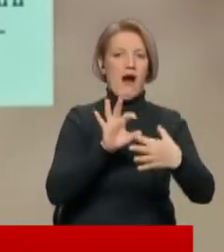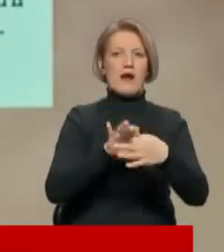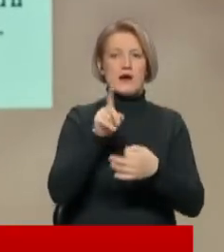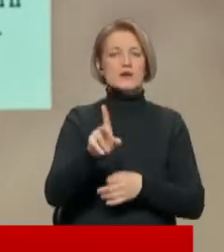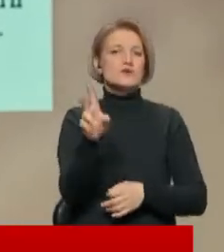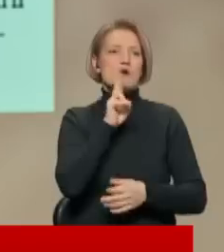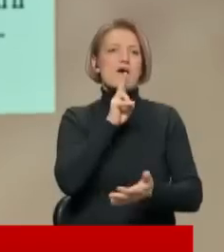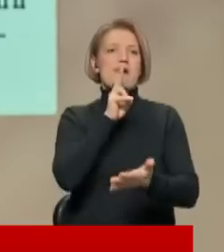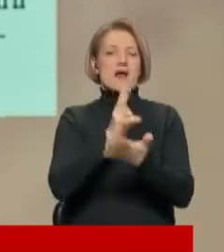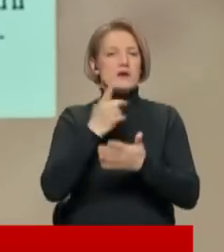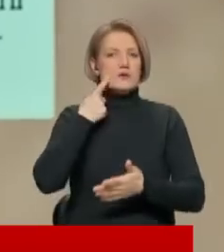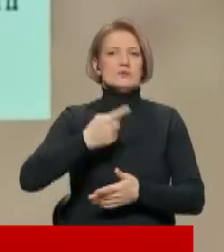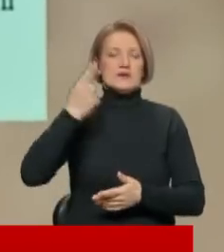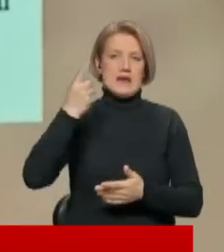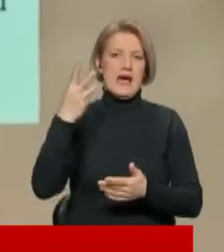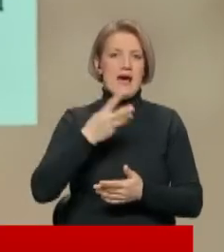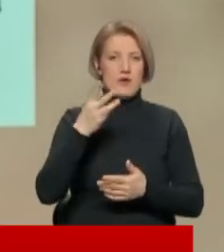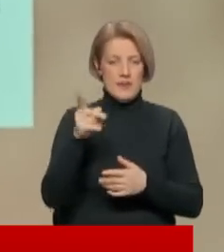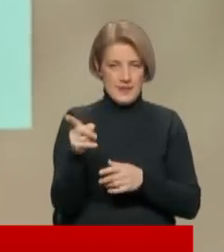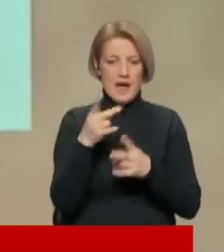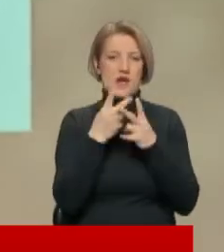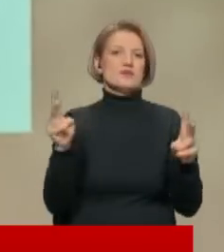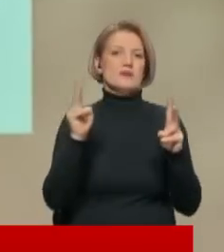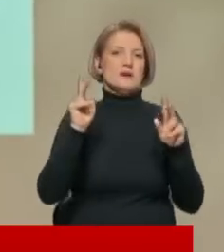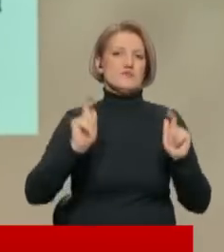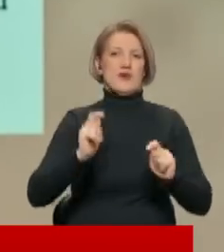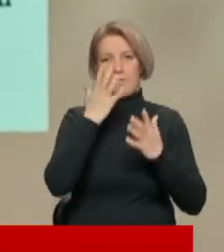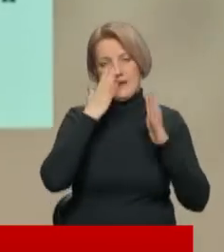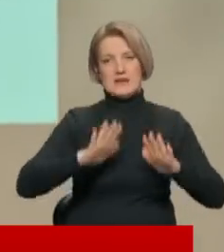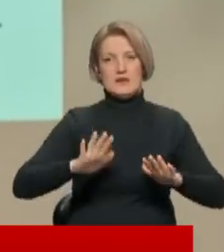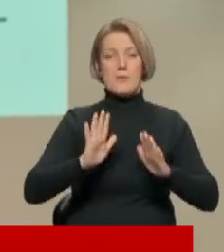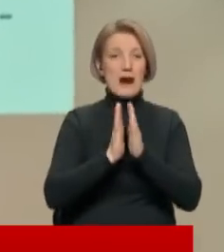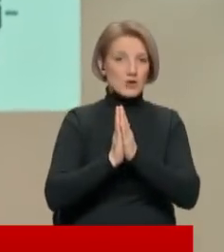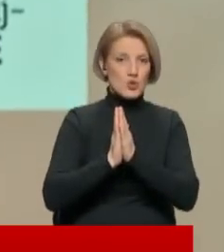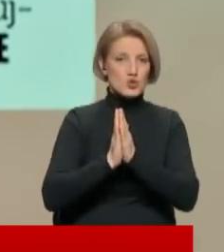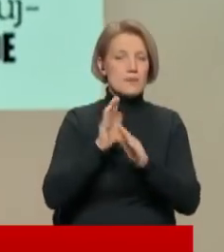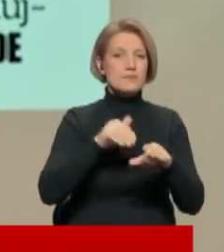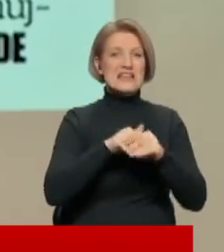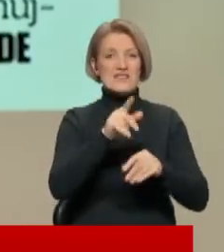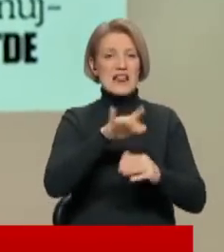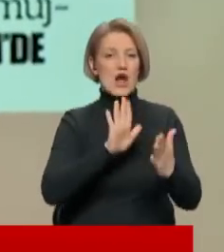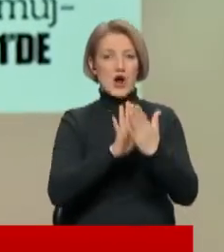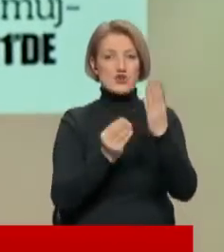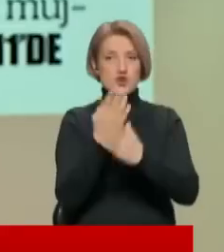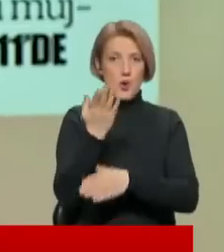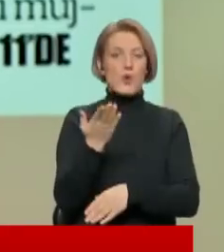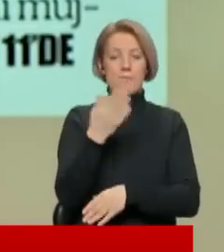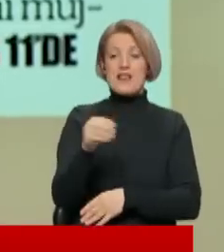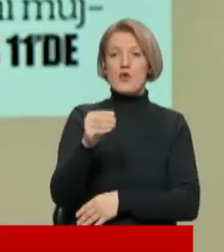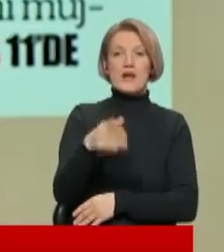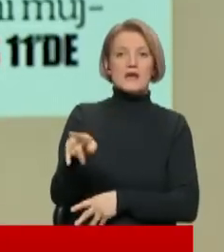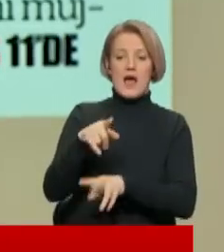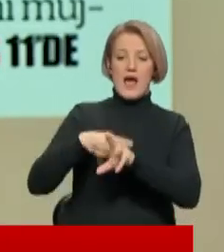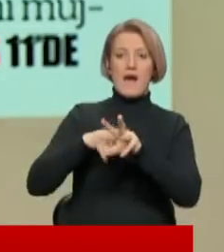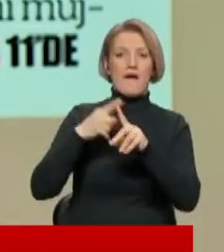son kararı cumhurbaşkanının açıklaması bekleniyor Pardon milletvekilleri karşı çıkıyor Evet milyonlarca